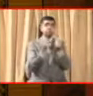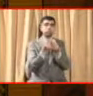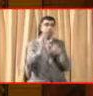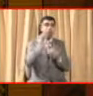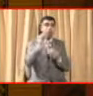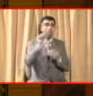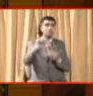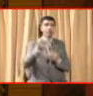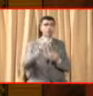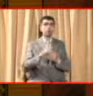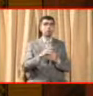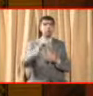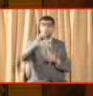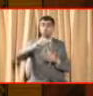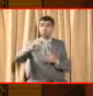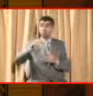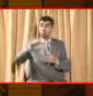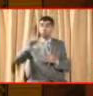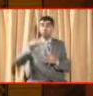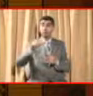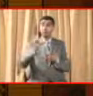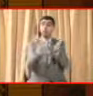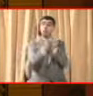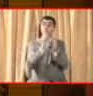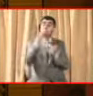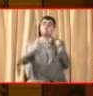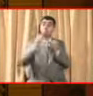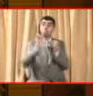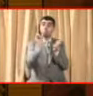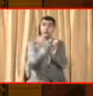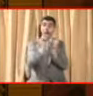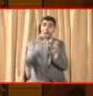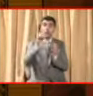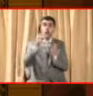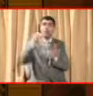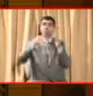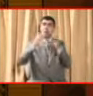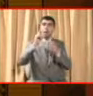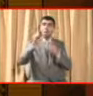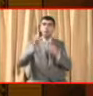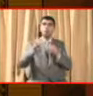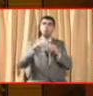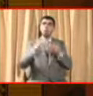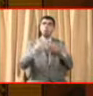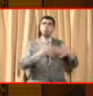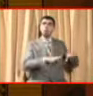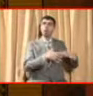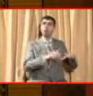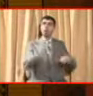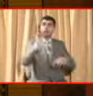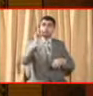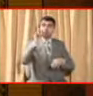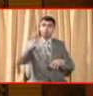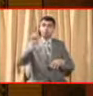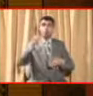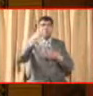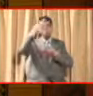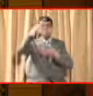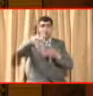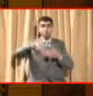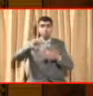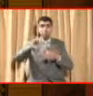حيث يمكن لكل شخص محكوم عليه فوق تراب إحدى الدولتين أن ينقل إلى الدولة الأخرى لتنفيذ الإدانة